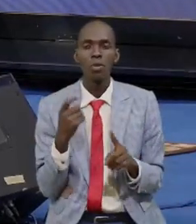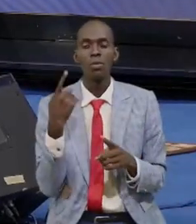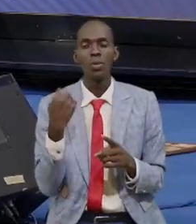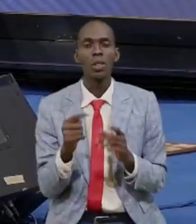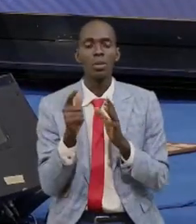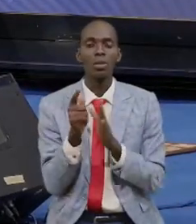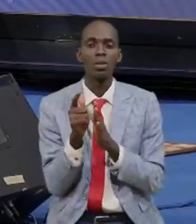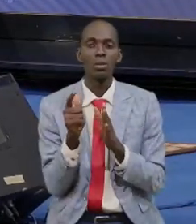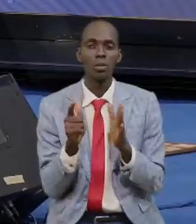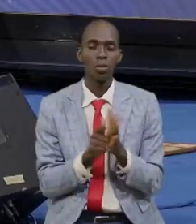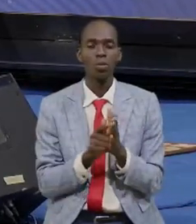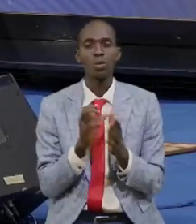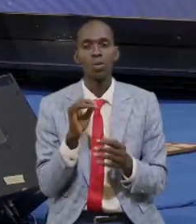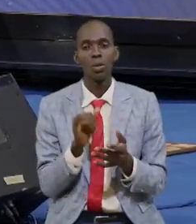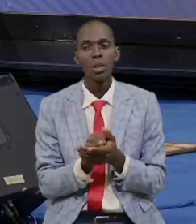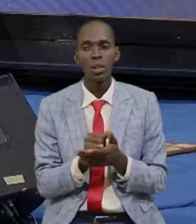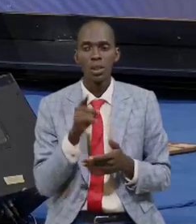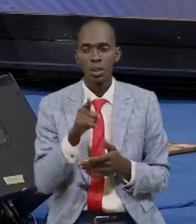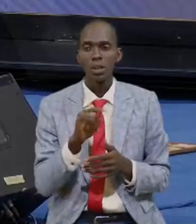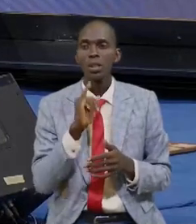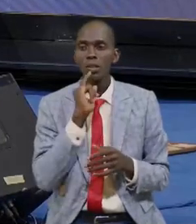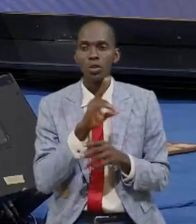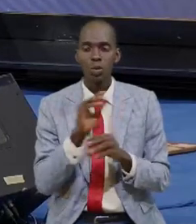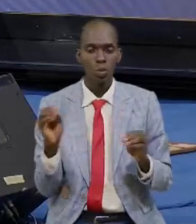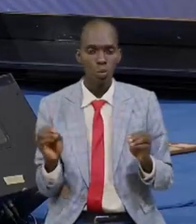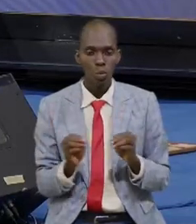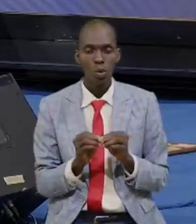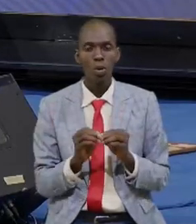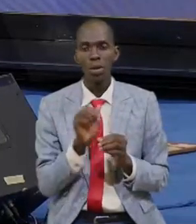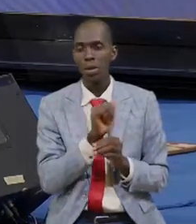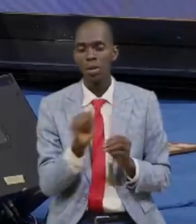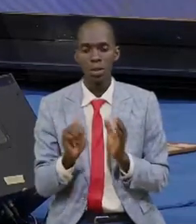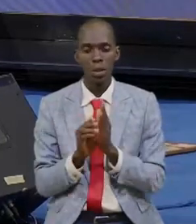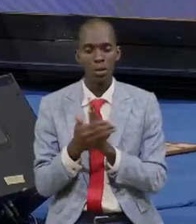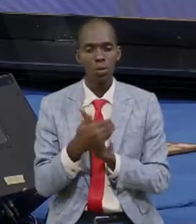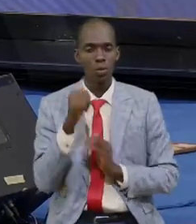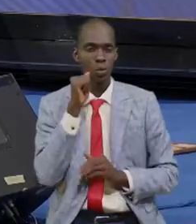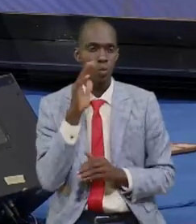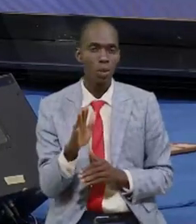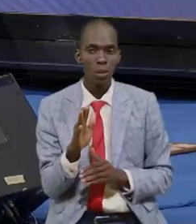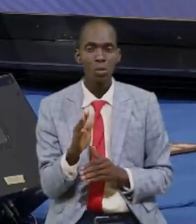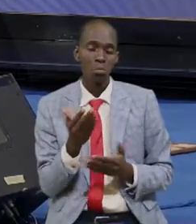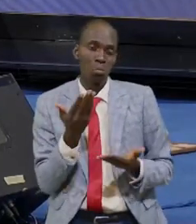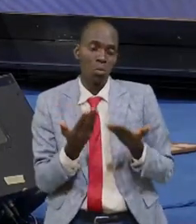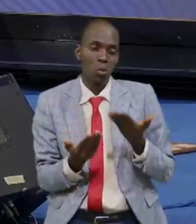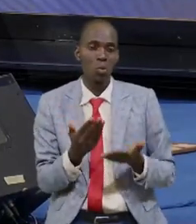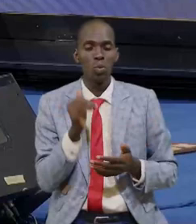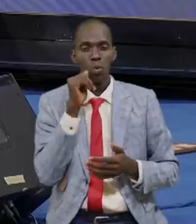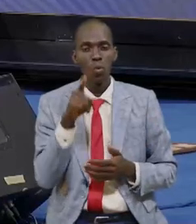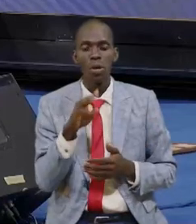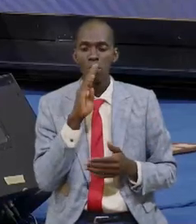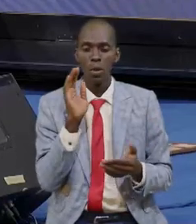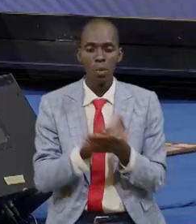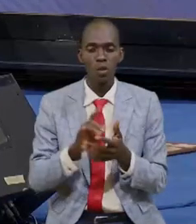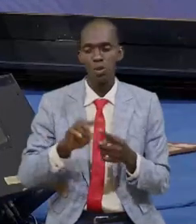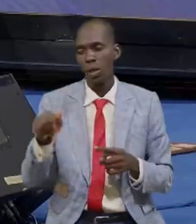loi, de sorte qu'elle n'est point adultère en devenant la femme d'un